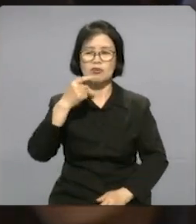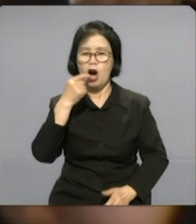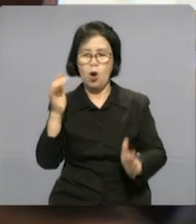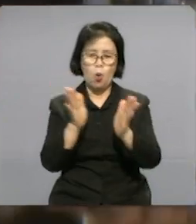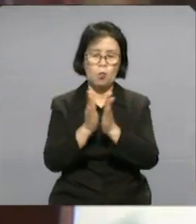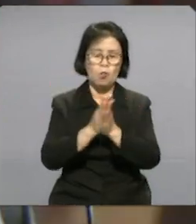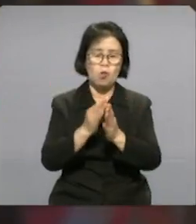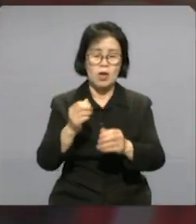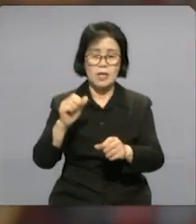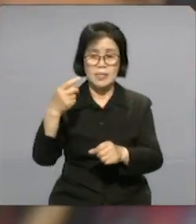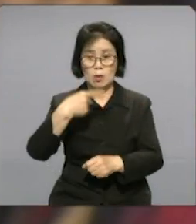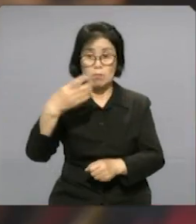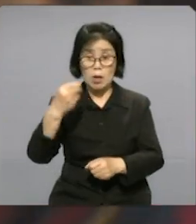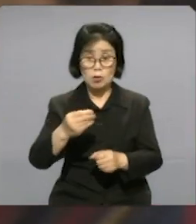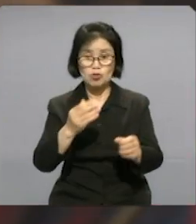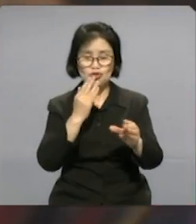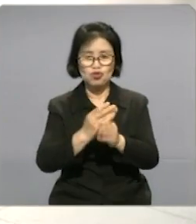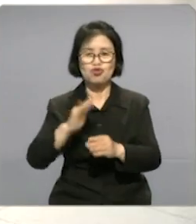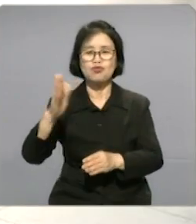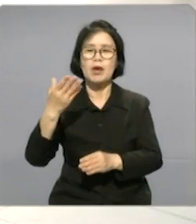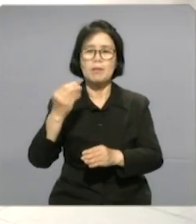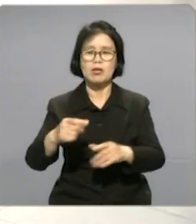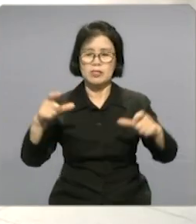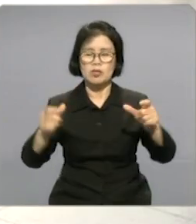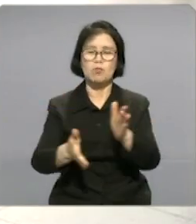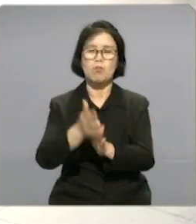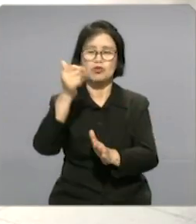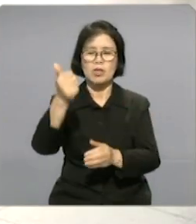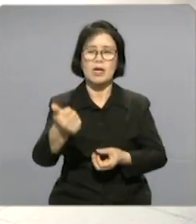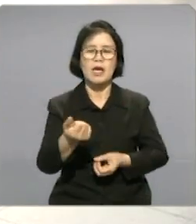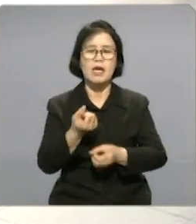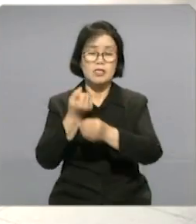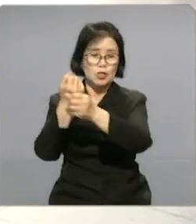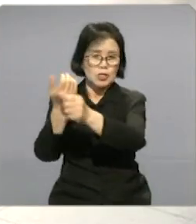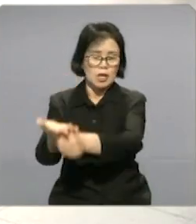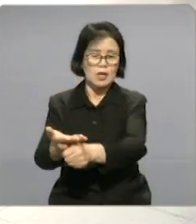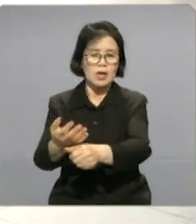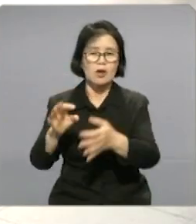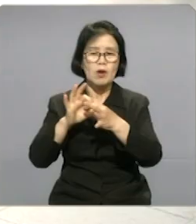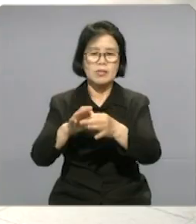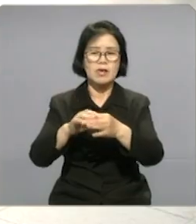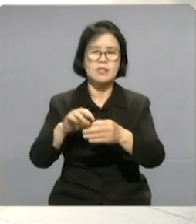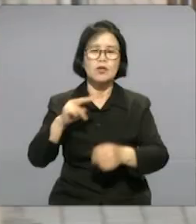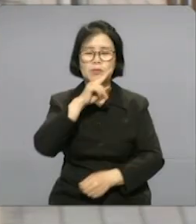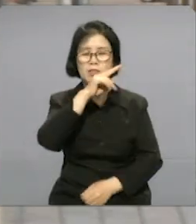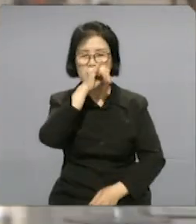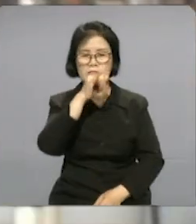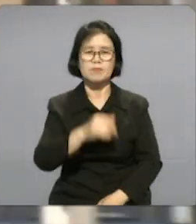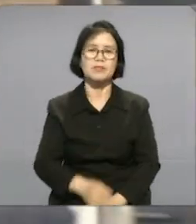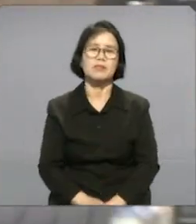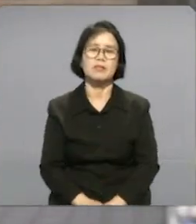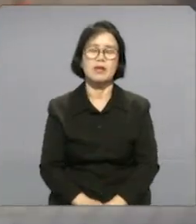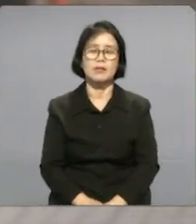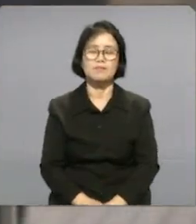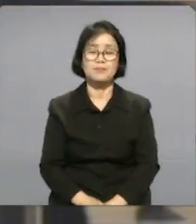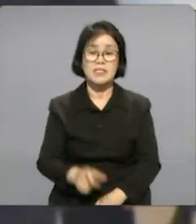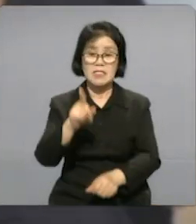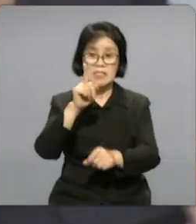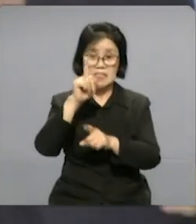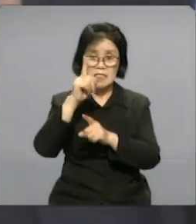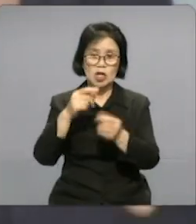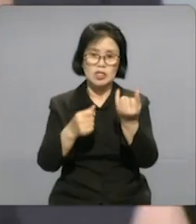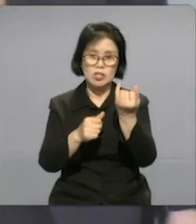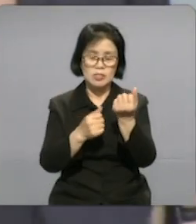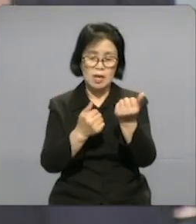마련한 1,000만 원 중 900만 원을 지역본부장에게 전달하는데 관여한 혐의를 받습니다. 이정근 전